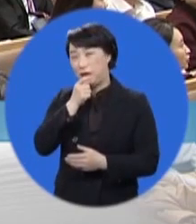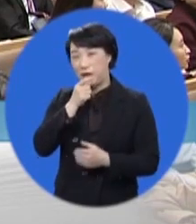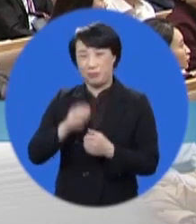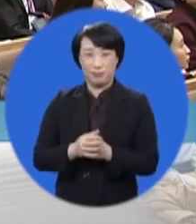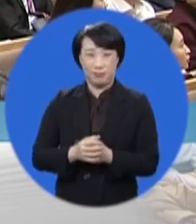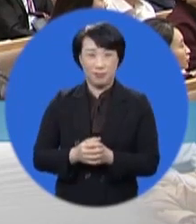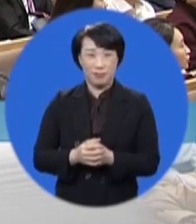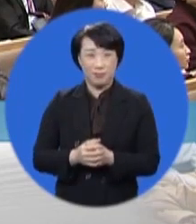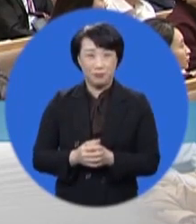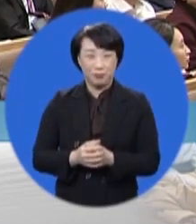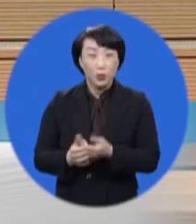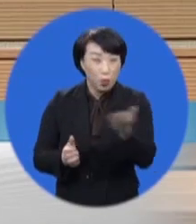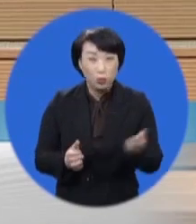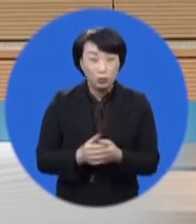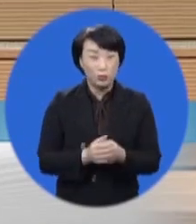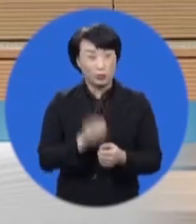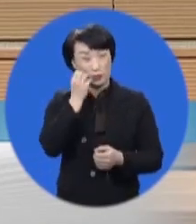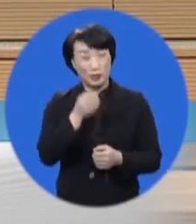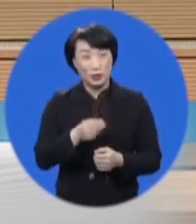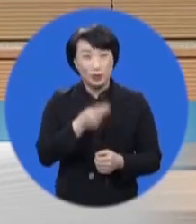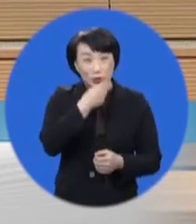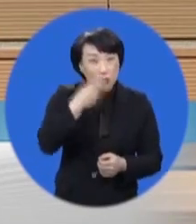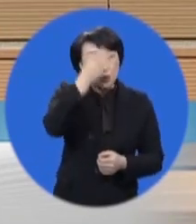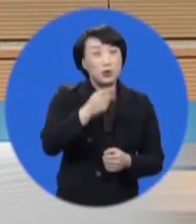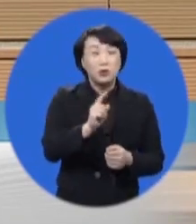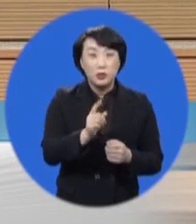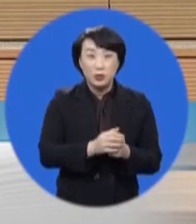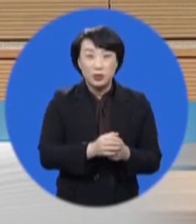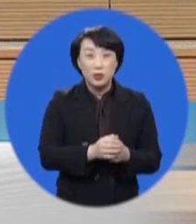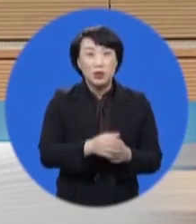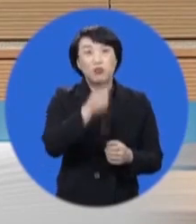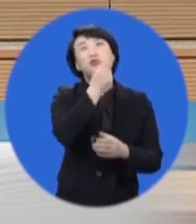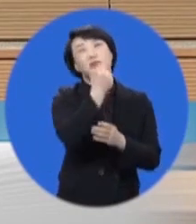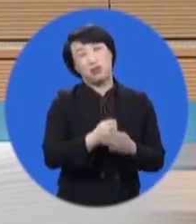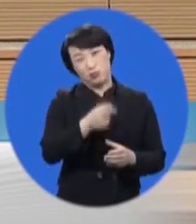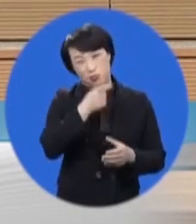예, 술 먹으면 물이 썩어서 예,